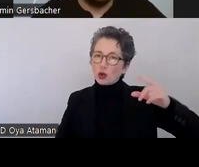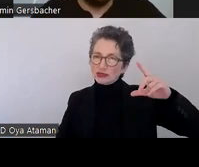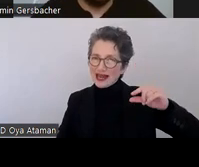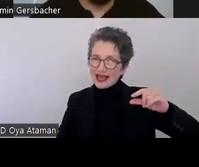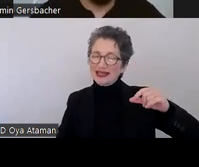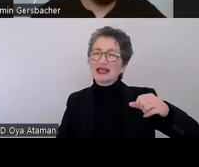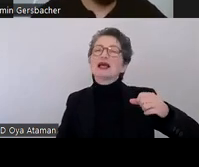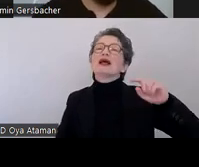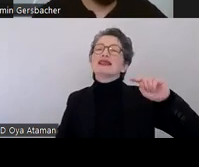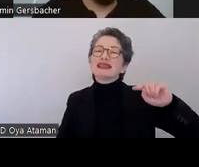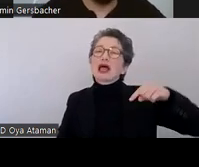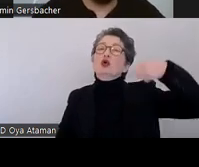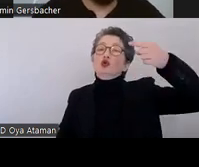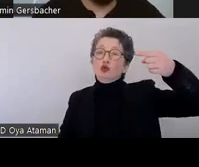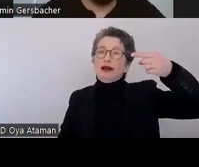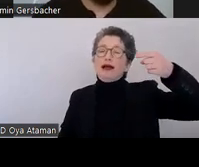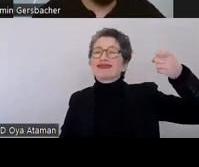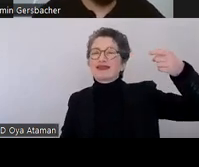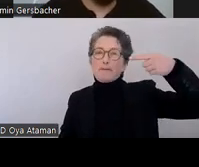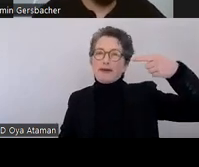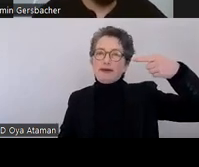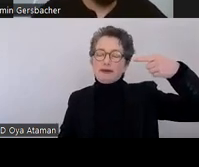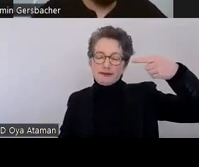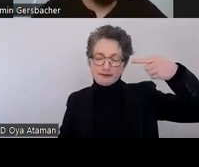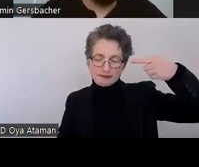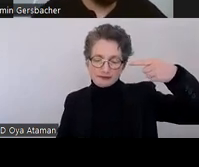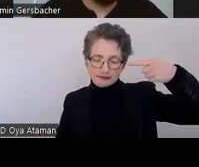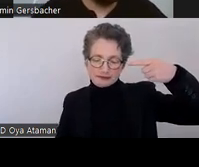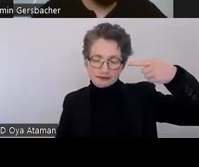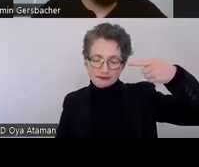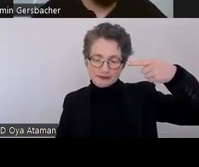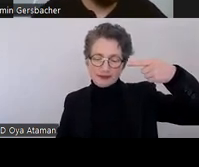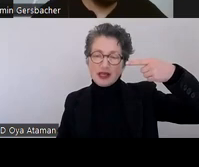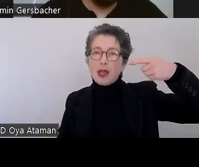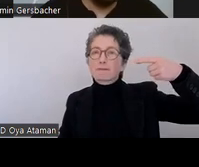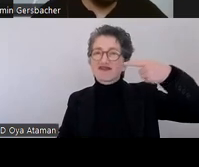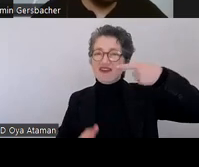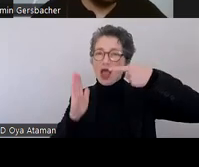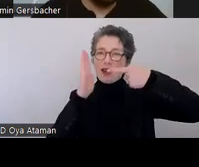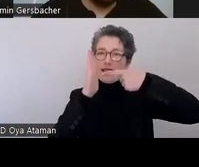darüber ist die Tabulatortaste. Das sind so entgegengesetzte Pfeile. Und wenn ich da jetzt mal drauf drücke,